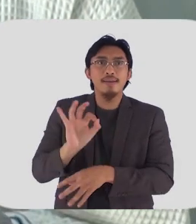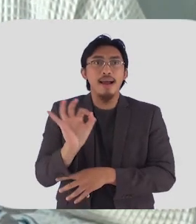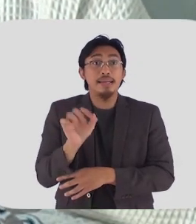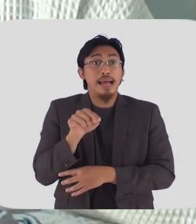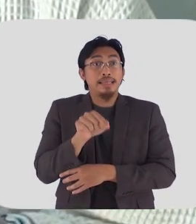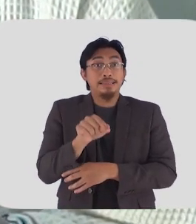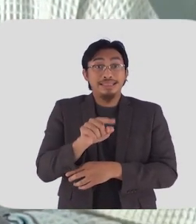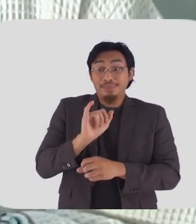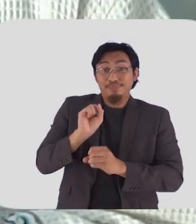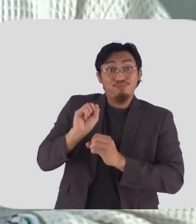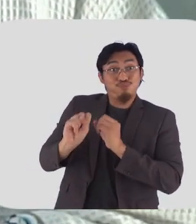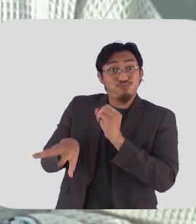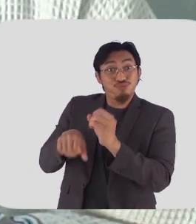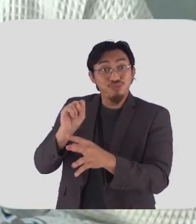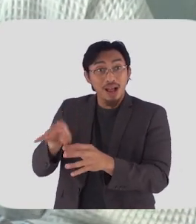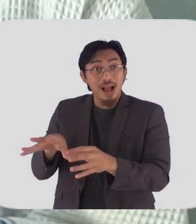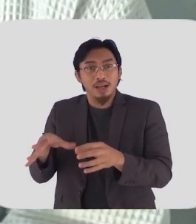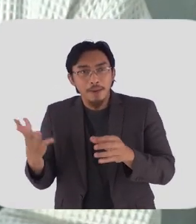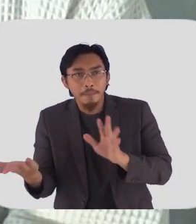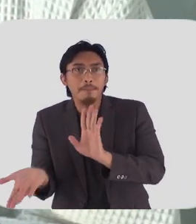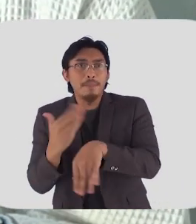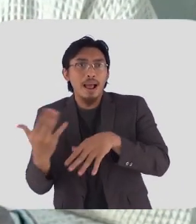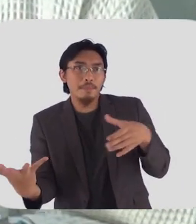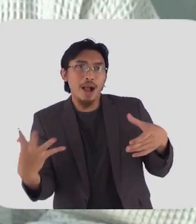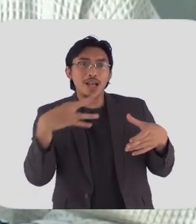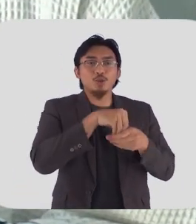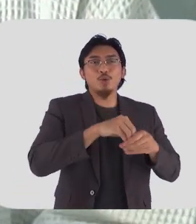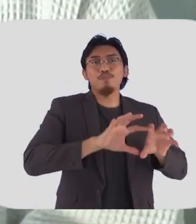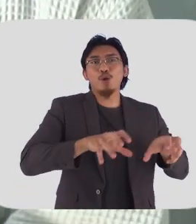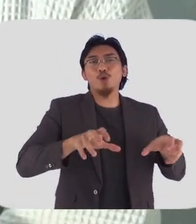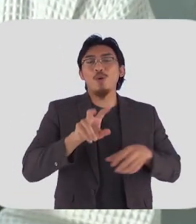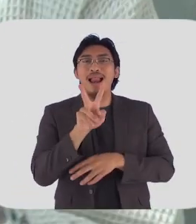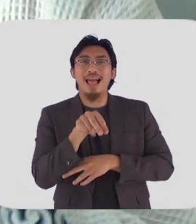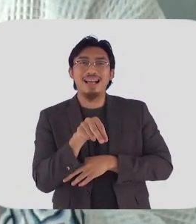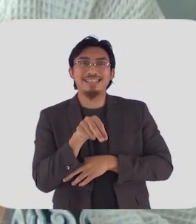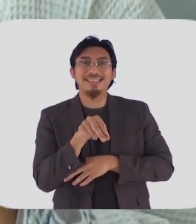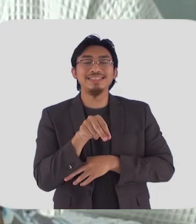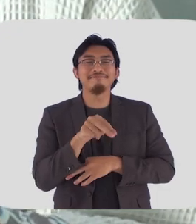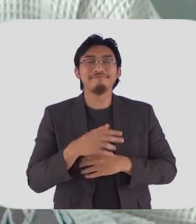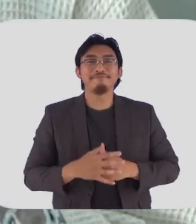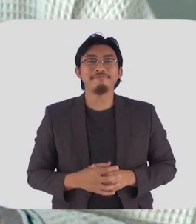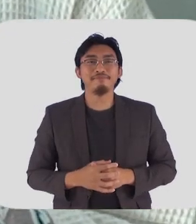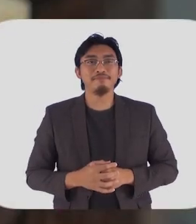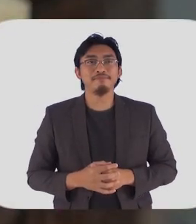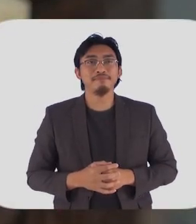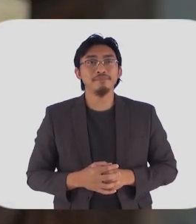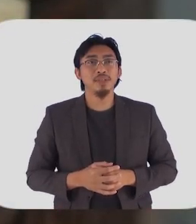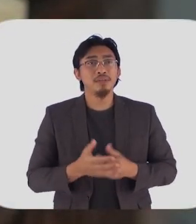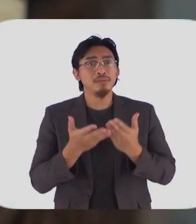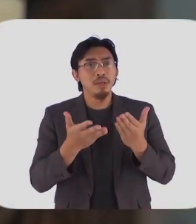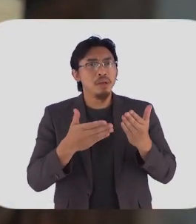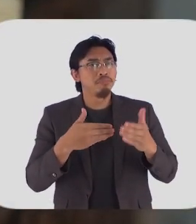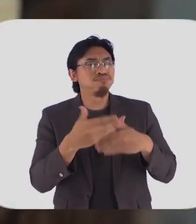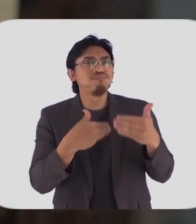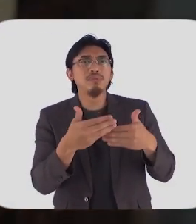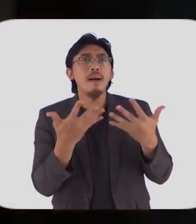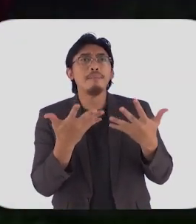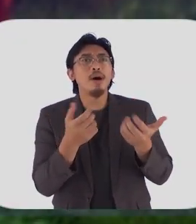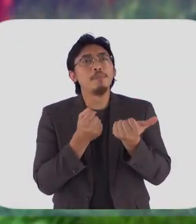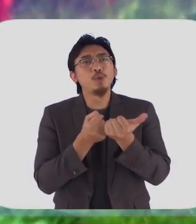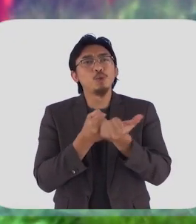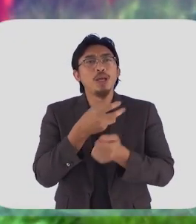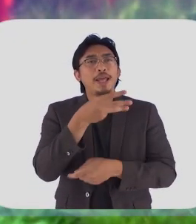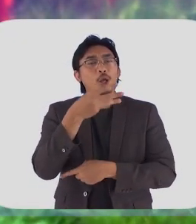hampir zero waste. Jadi tidak ada pembuangannya karena semuanya dimasukkan ke produk tersebut.